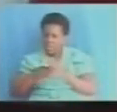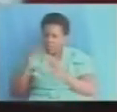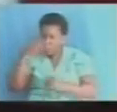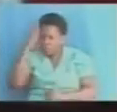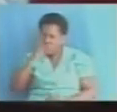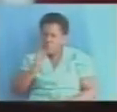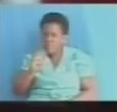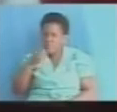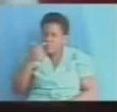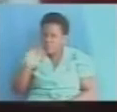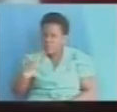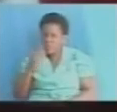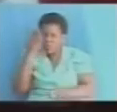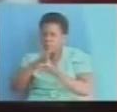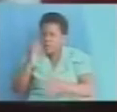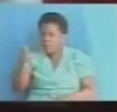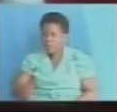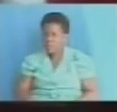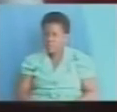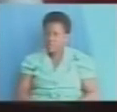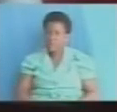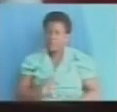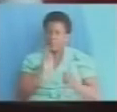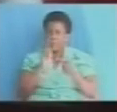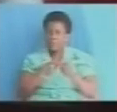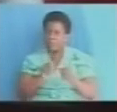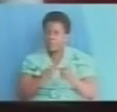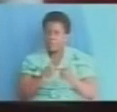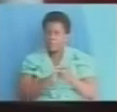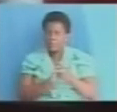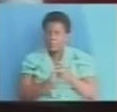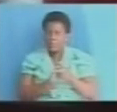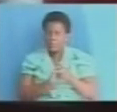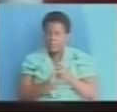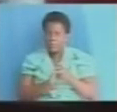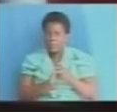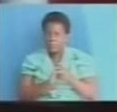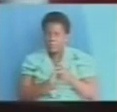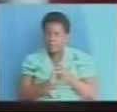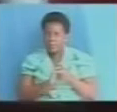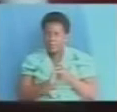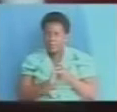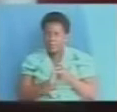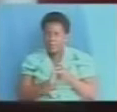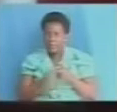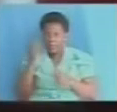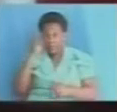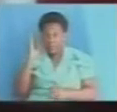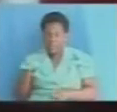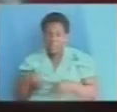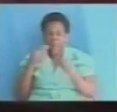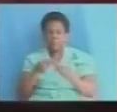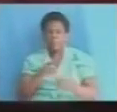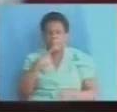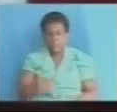yake swali la kwanza swali La pikali TAR imesa azimio Au Rasi kwamba